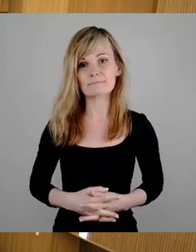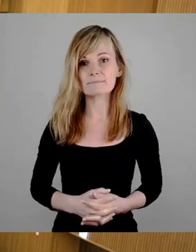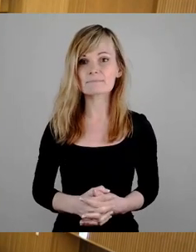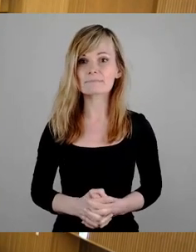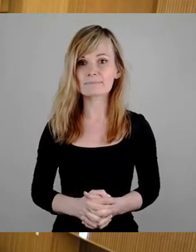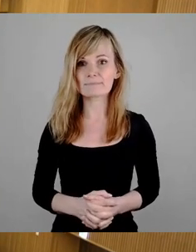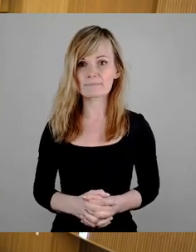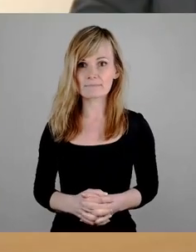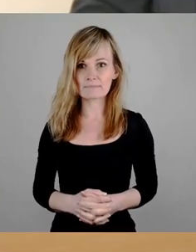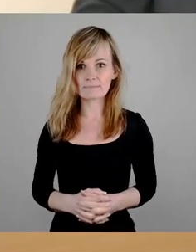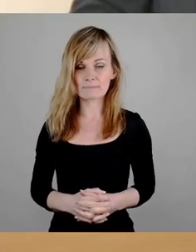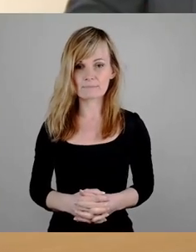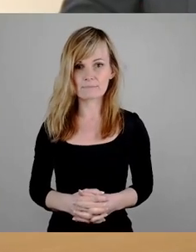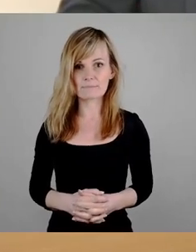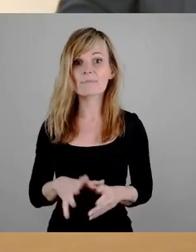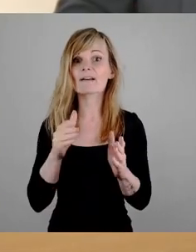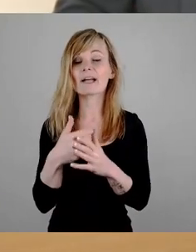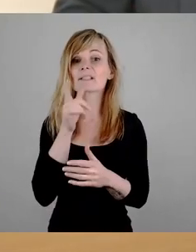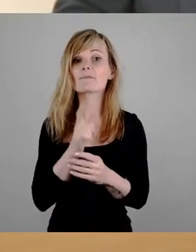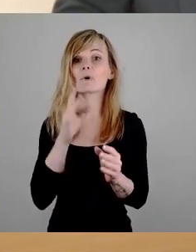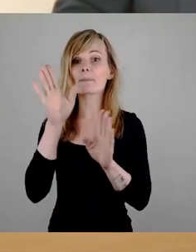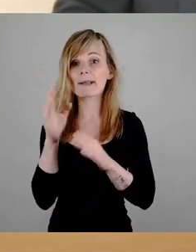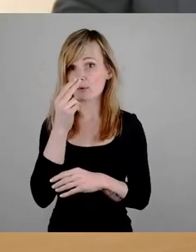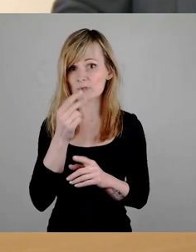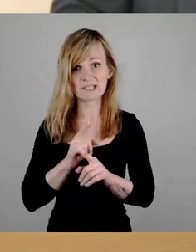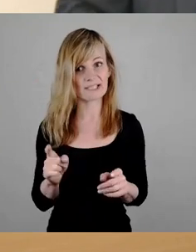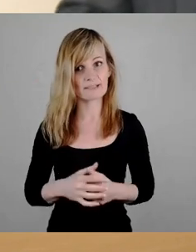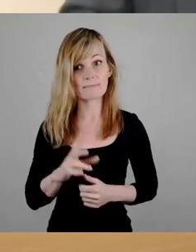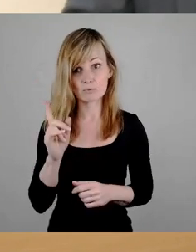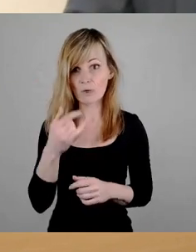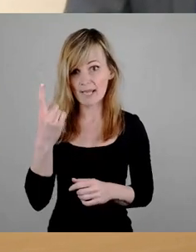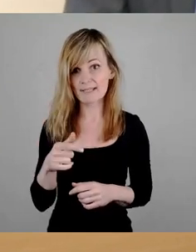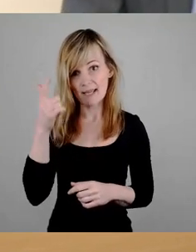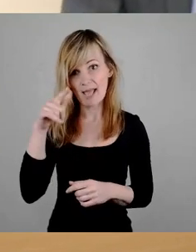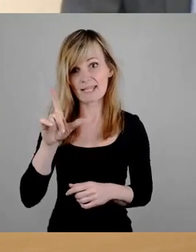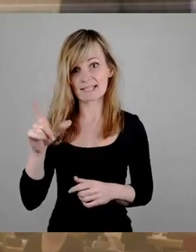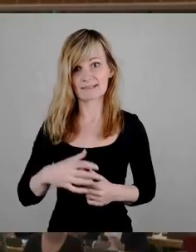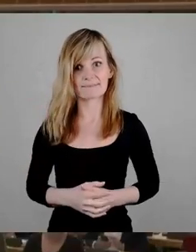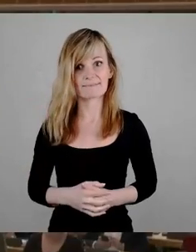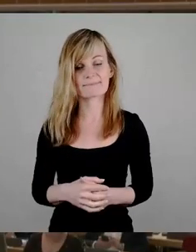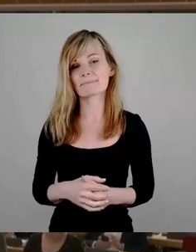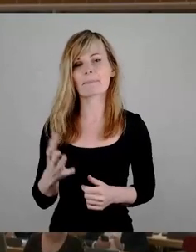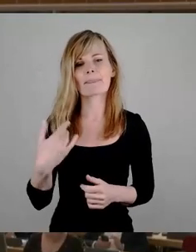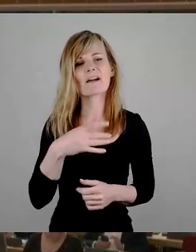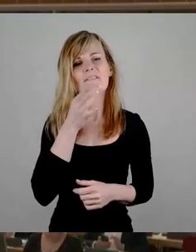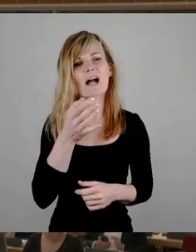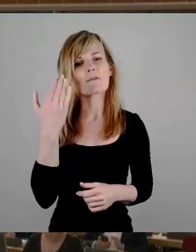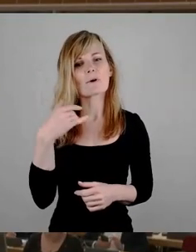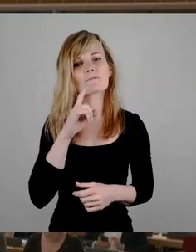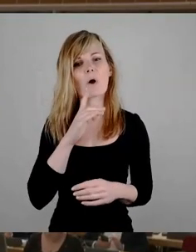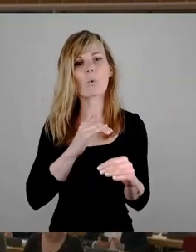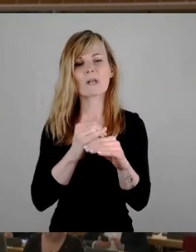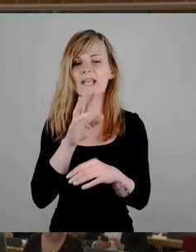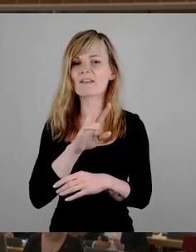So, weitere Wortmeldung sehe ich nicht. Doch, Herr Lichti. Also die Frage von der Frau Kollegin Wagner